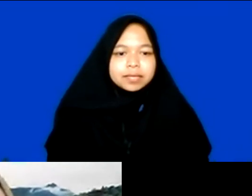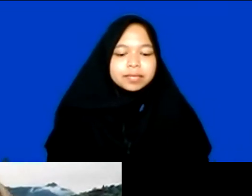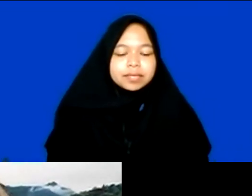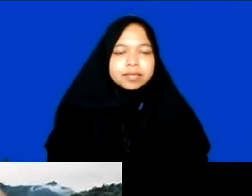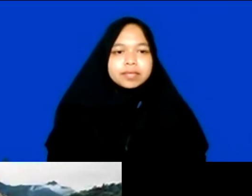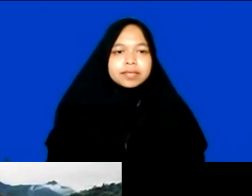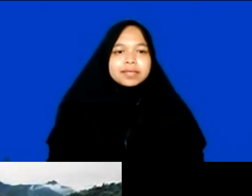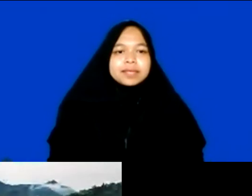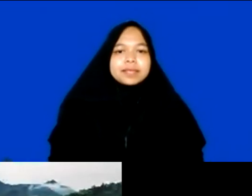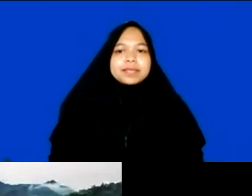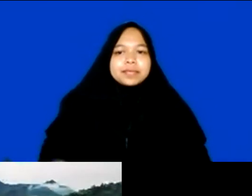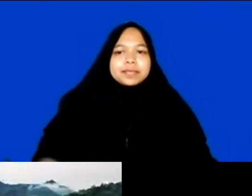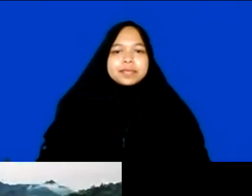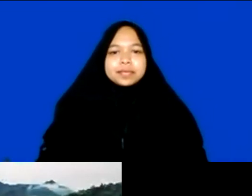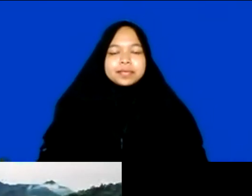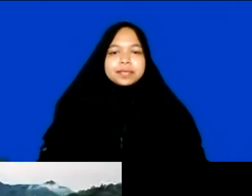aja.